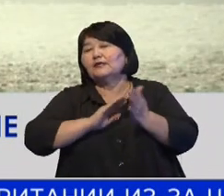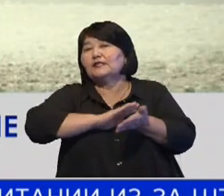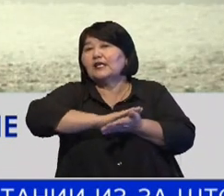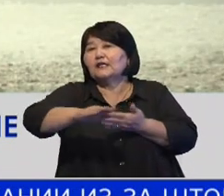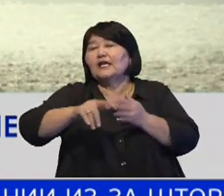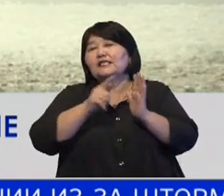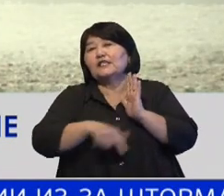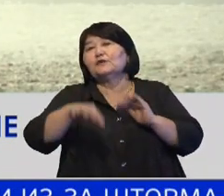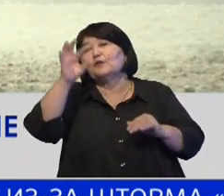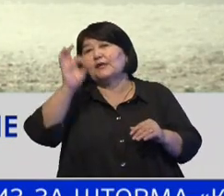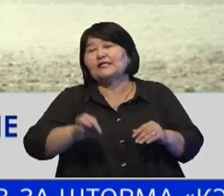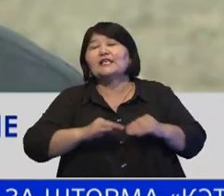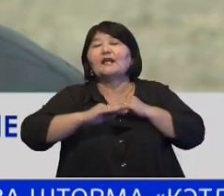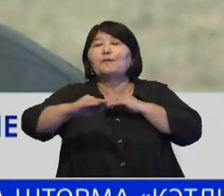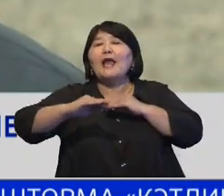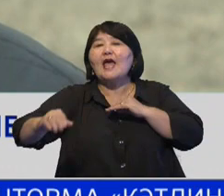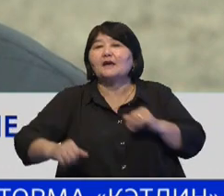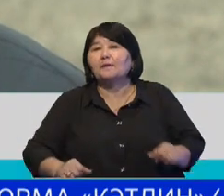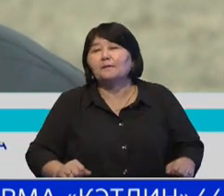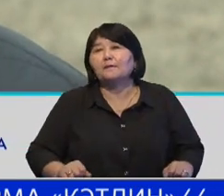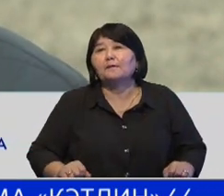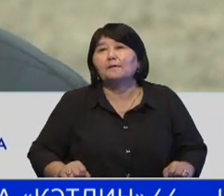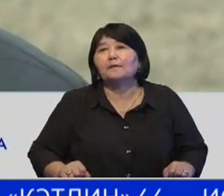выровнять 70% полей.